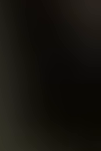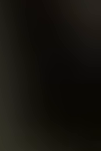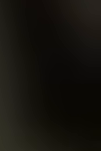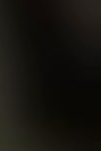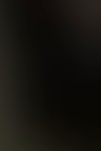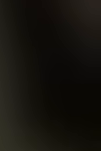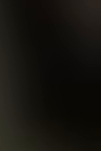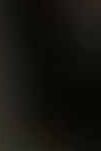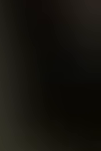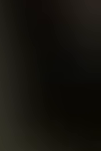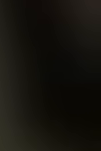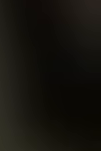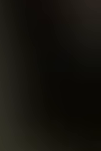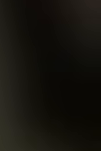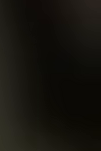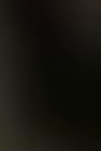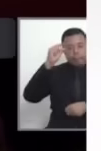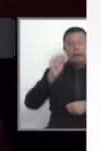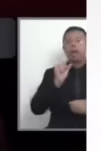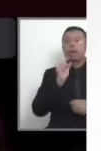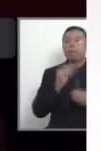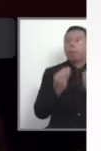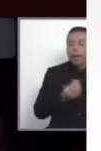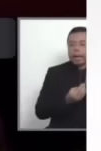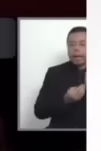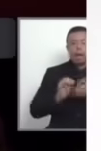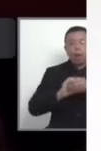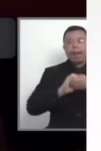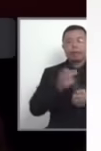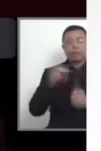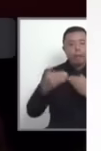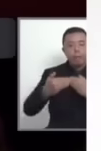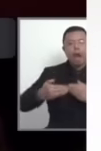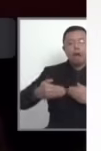kan closing ya, perdebatan debat yang terakhir, sehingga Pak